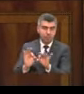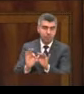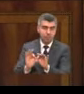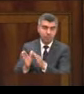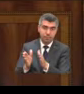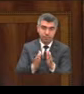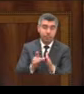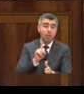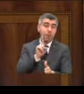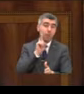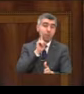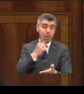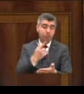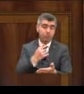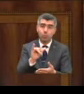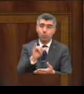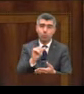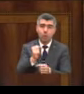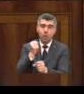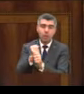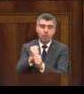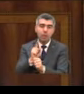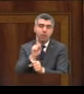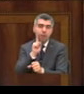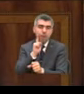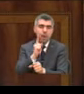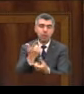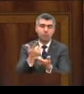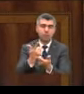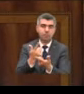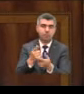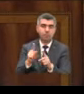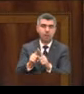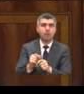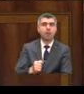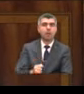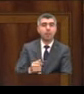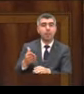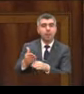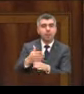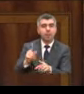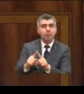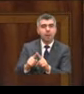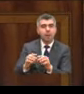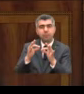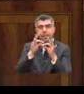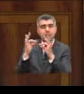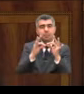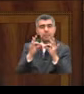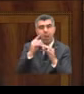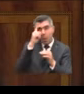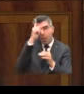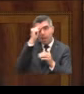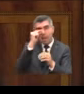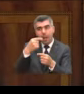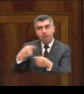للمرأة سيدة الوزيرة، ماذا أعدت الحكومة للنساء الممتهنات سابقا للتهريب المعيشي بسبتة ومليلية،